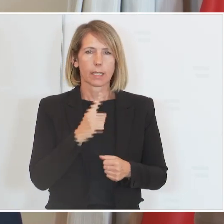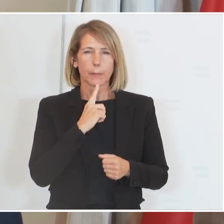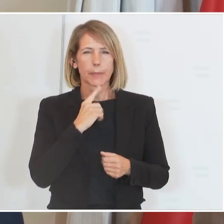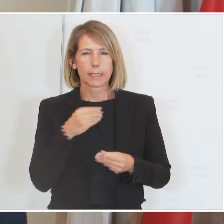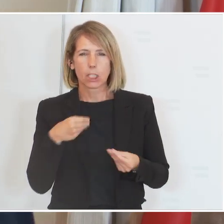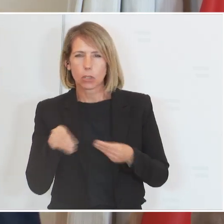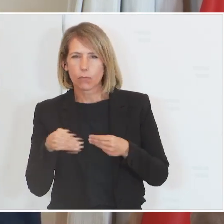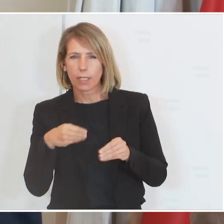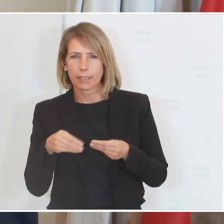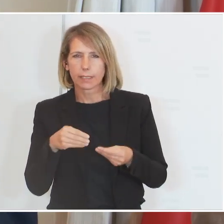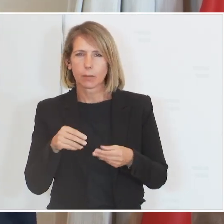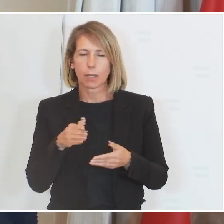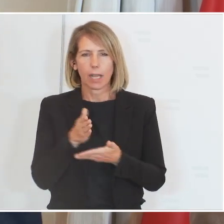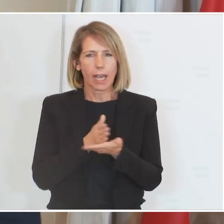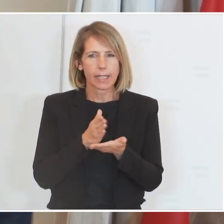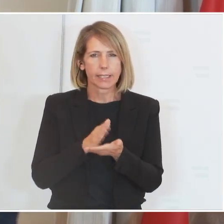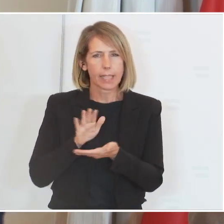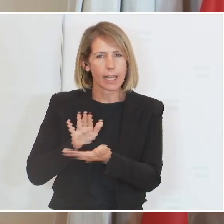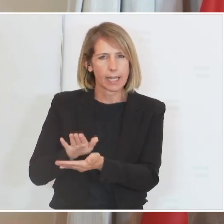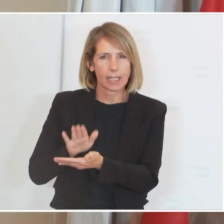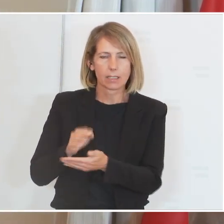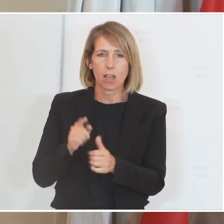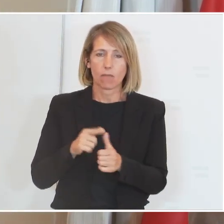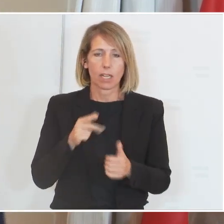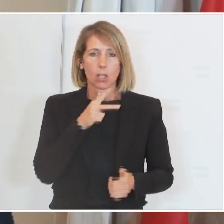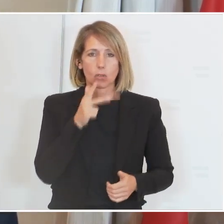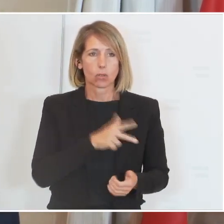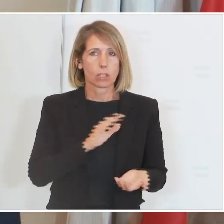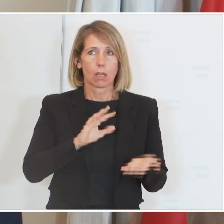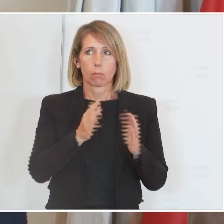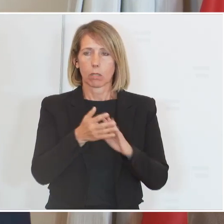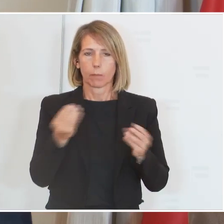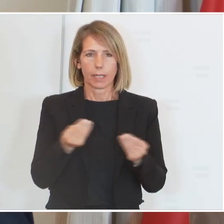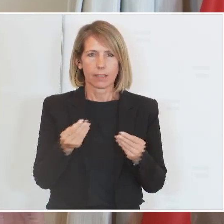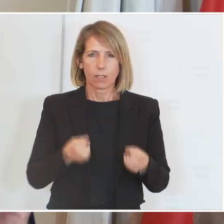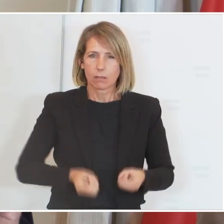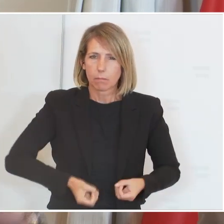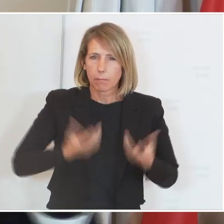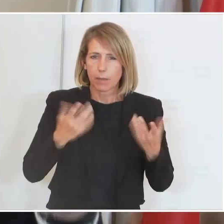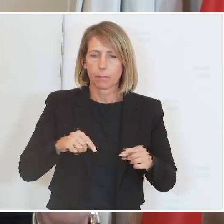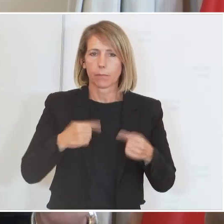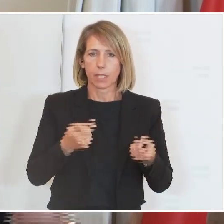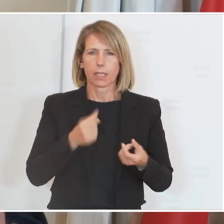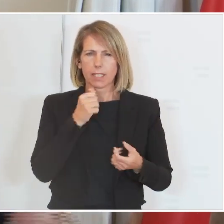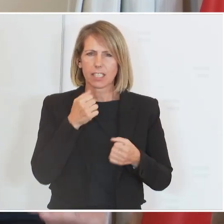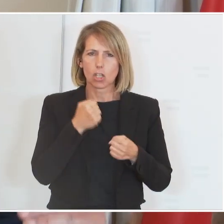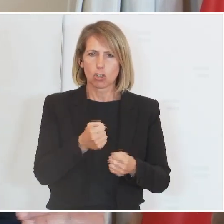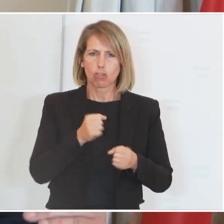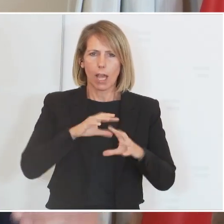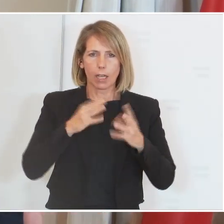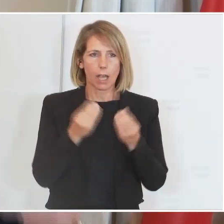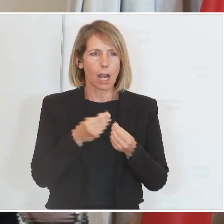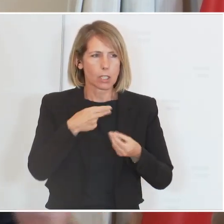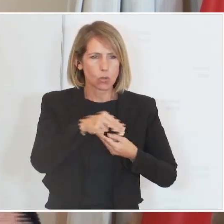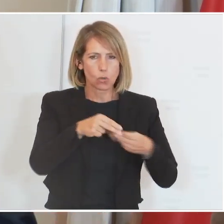lassen, wenn es zu sozialen Verwerfungen kommt, wenn es Maßnahmen braucht, wo man gegensteuern muss, eben nicht starr alles